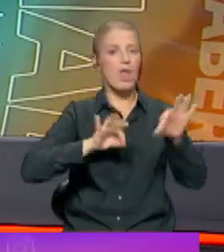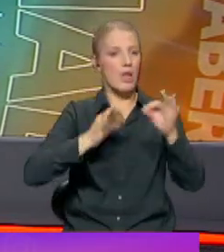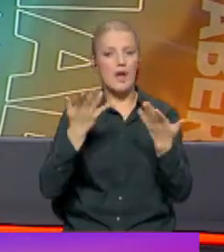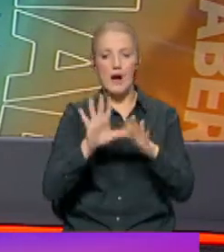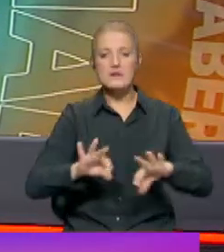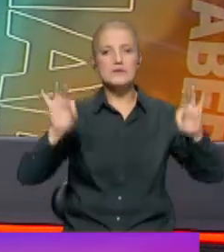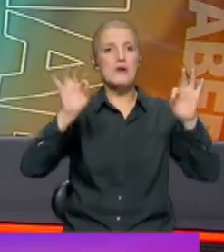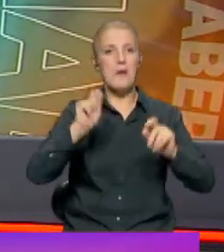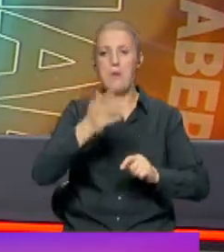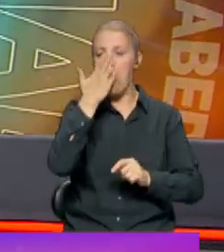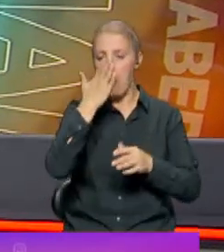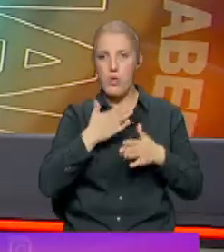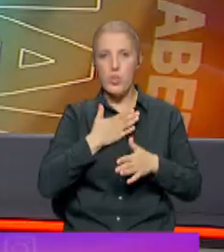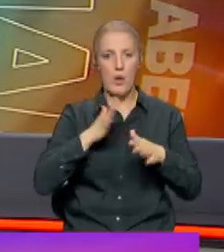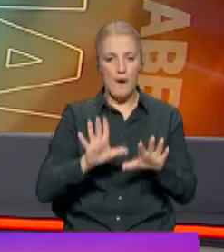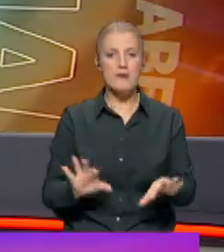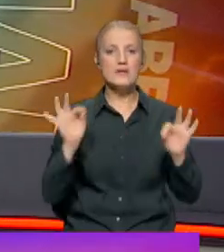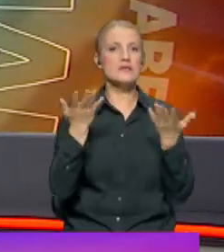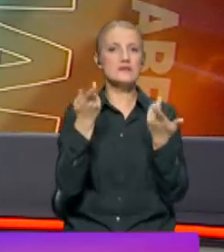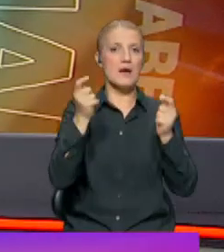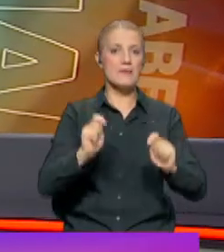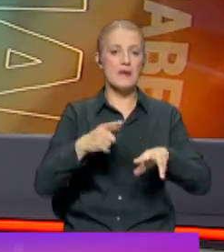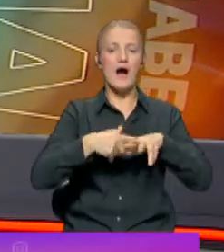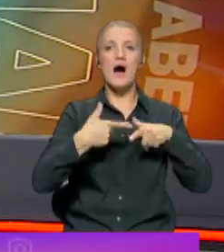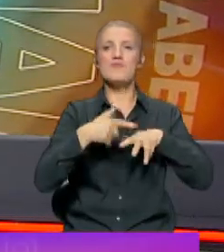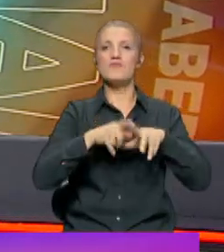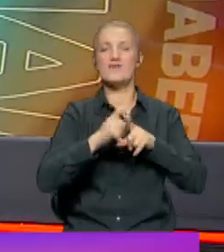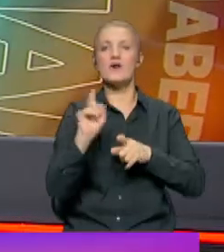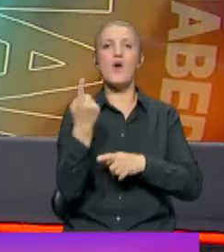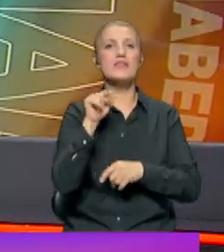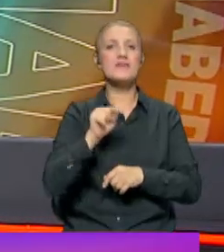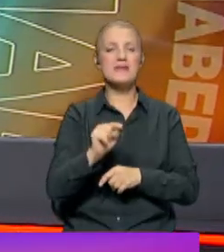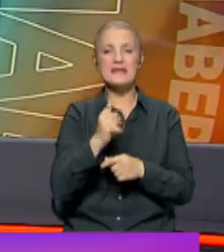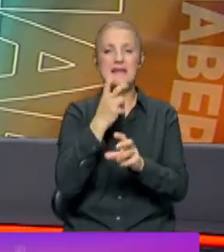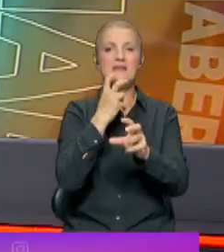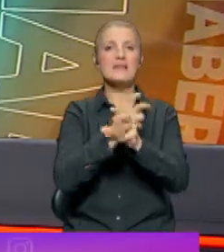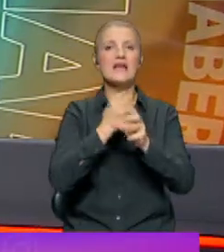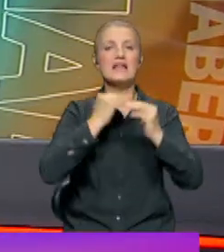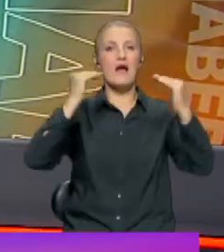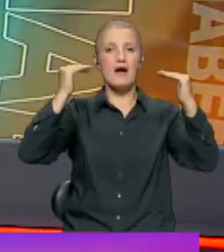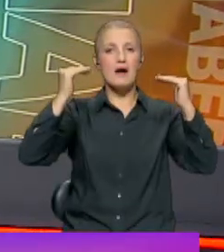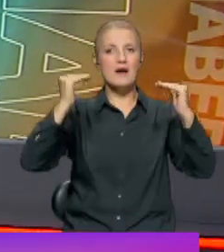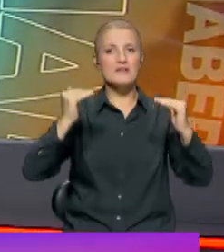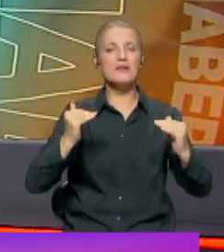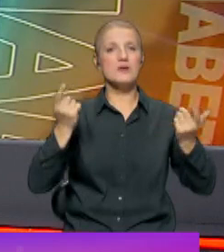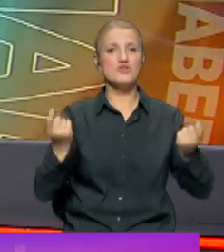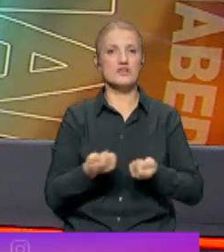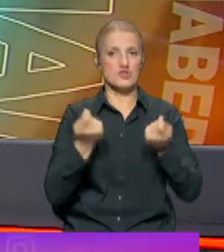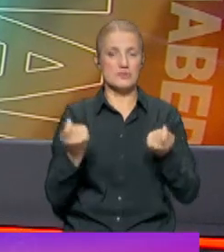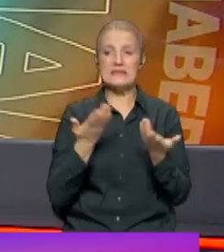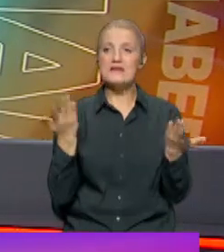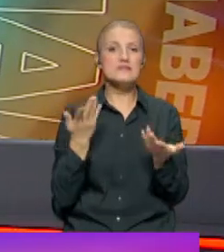hazırlandığı ön Hazırlıkların nasıl yapıldığı afet yönetiminin ilk aşaması olan risk azaltma çalışmalarının